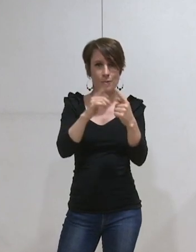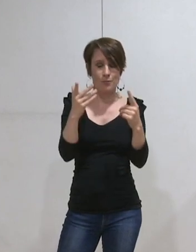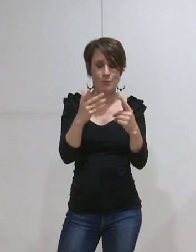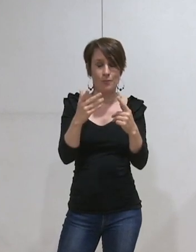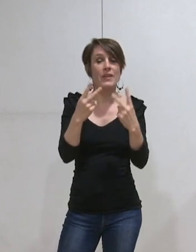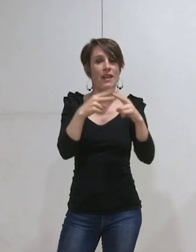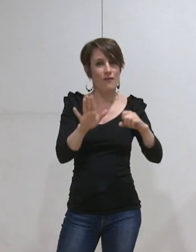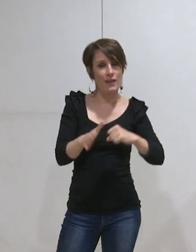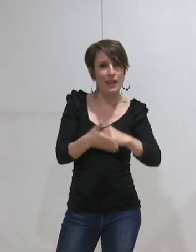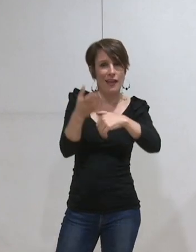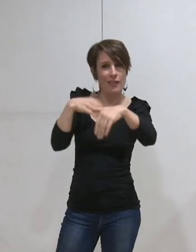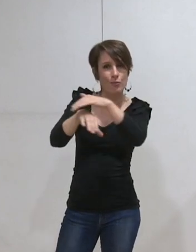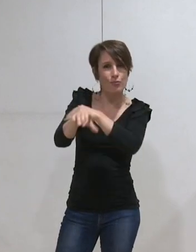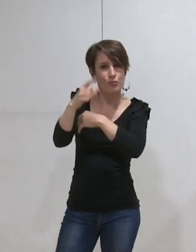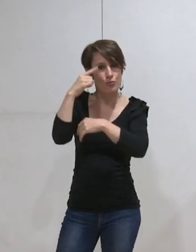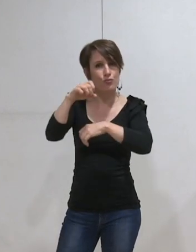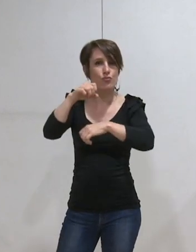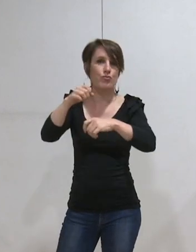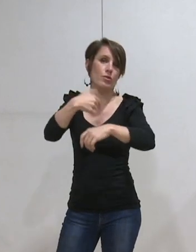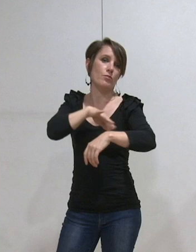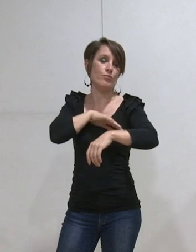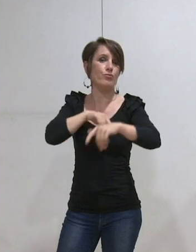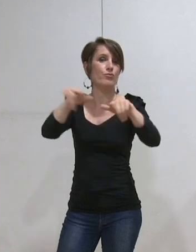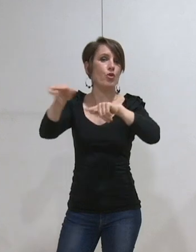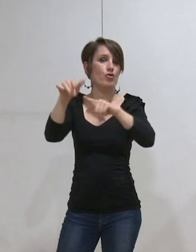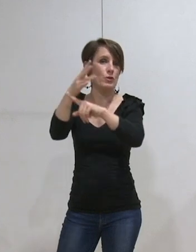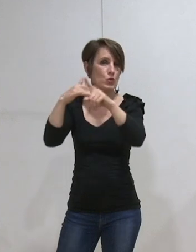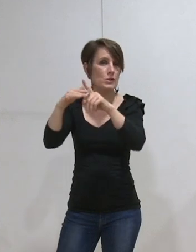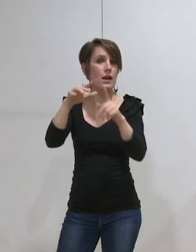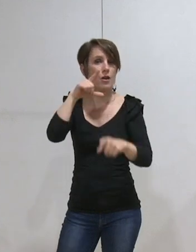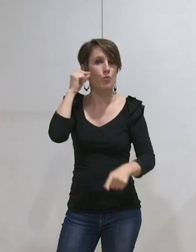ville aux opérateurs de logement social monsieur